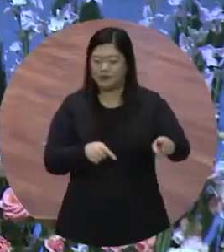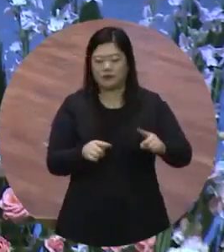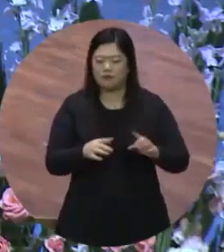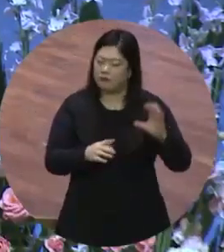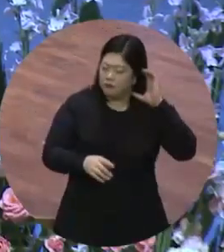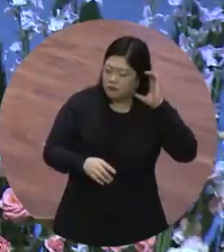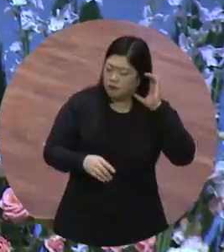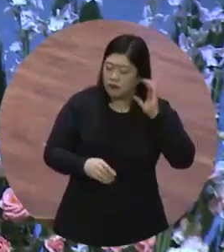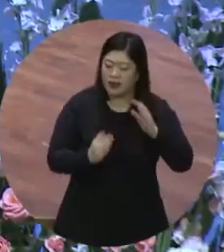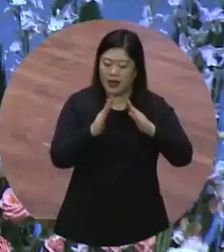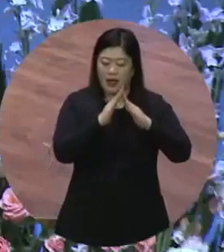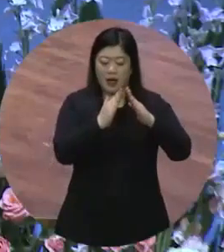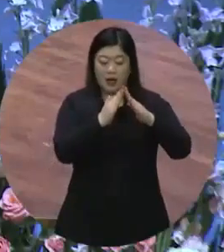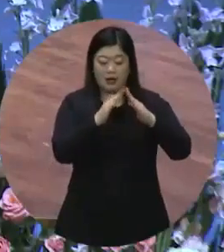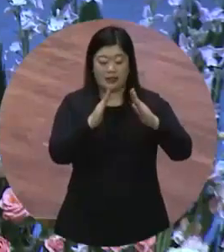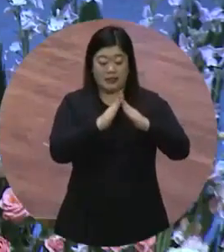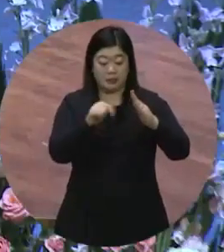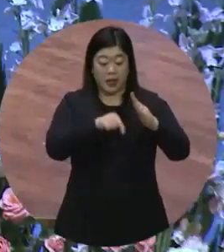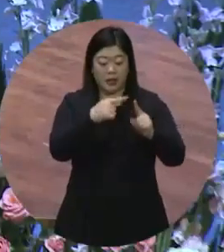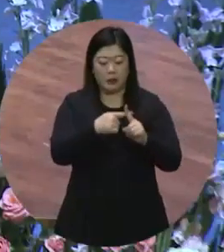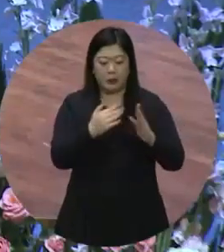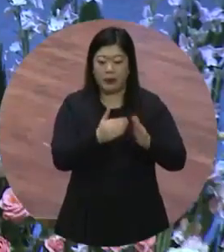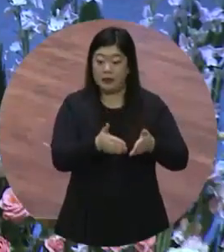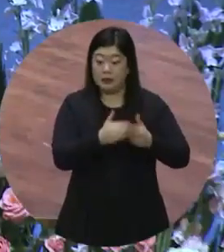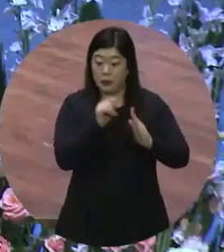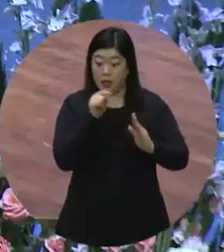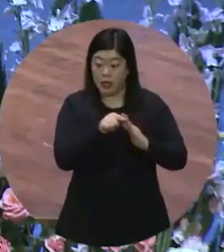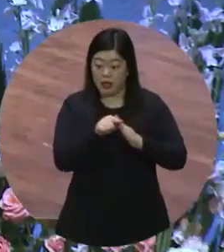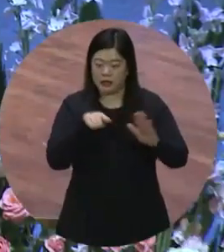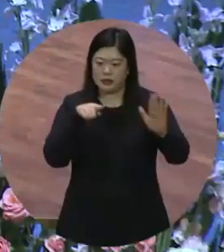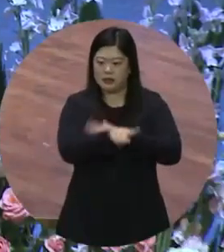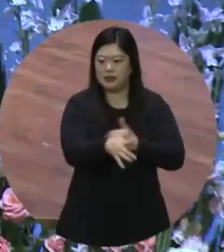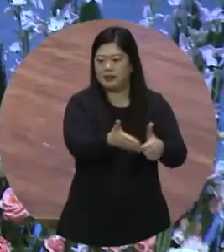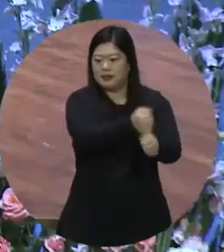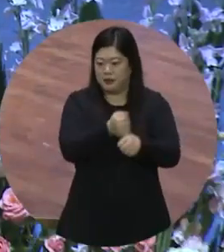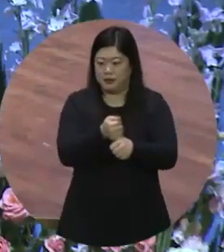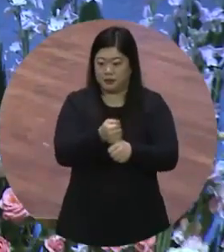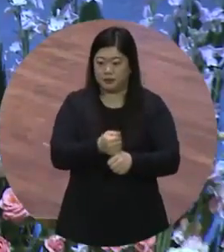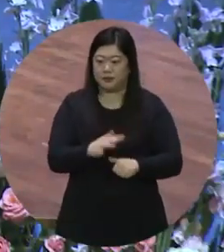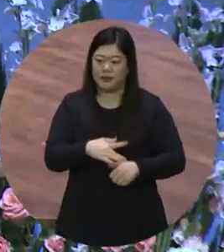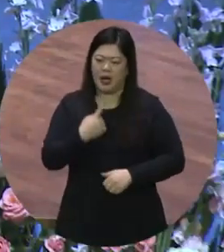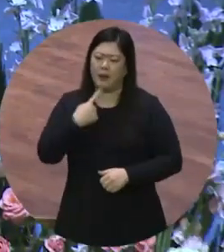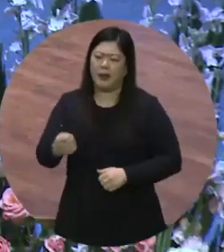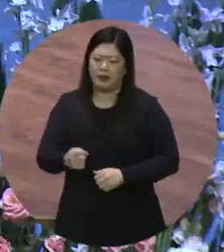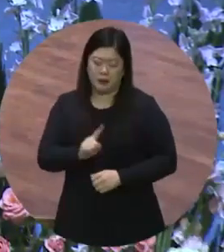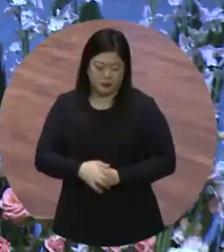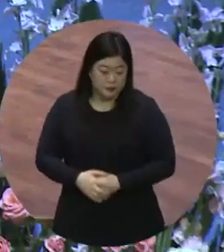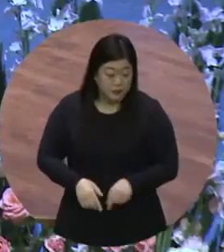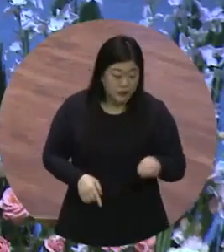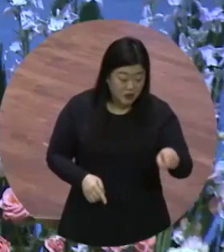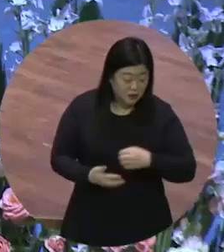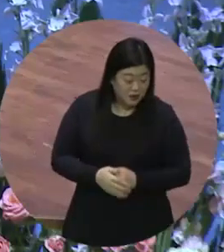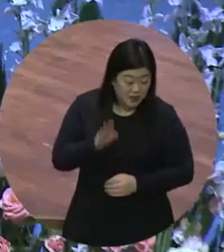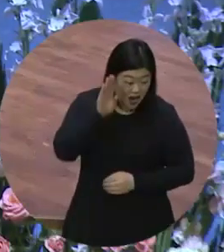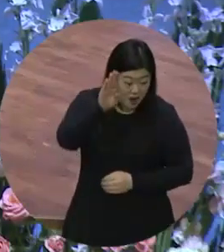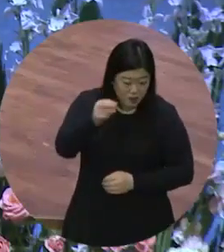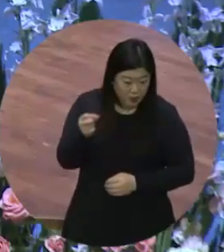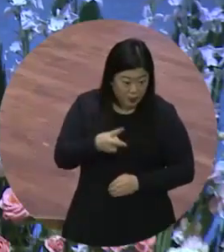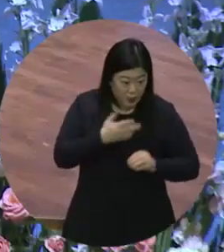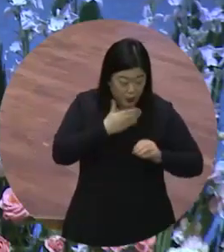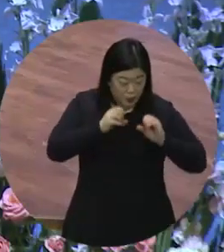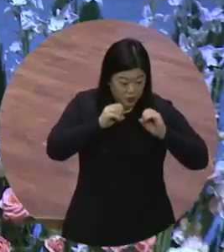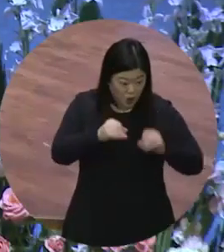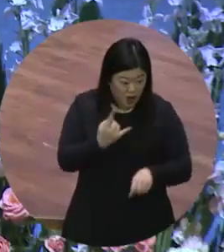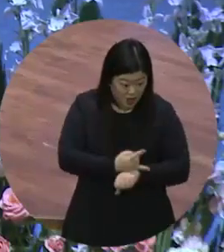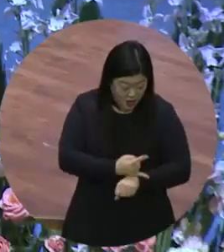지도자를 잡아와가지고, 이렇게 말했습니다. 당신이 이 전도를 계속한다면, 나는